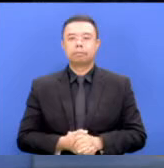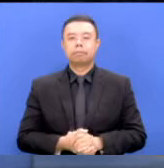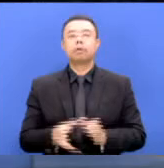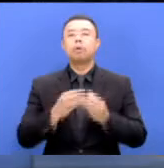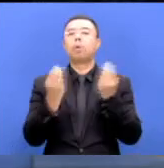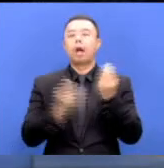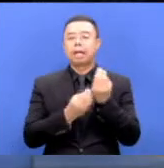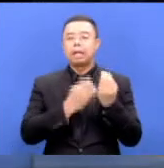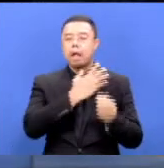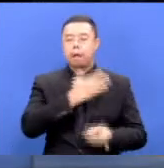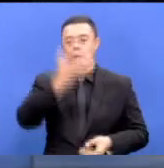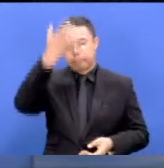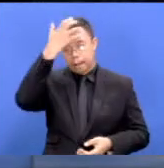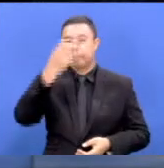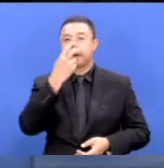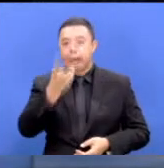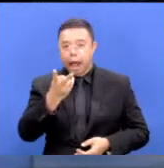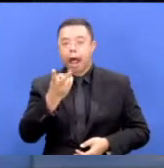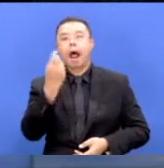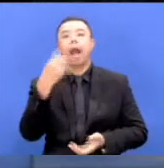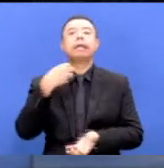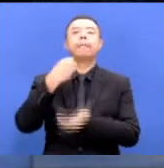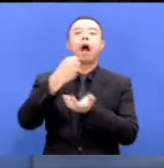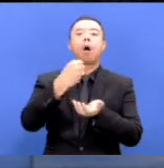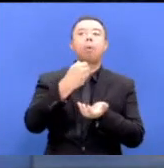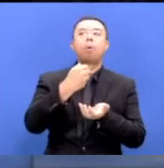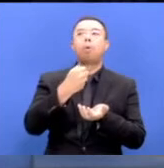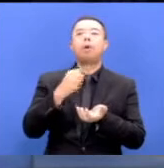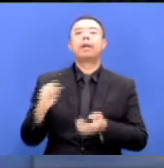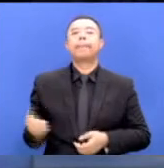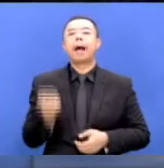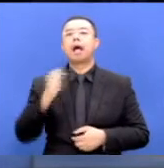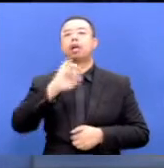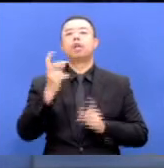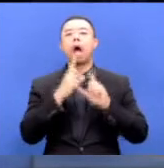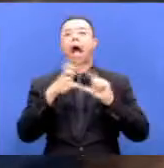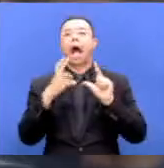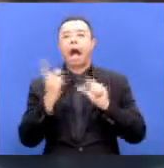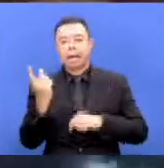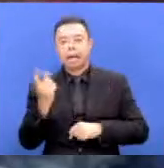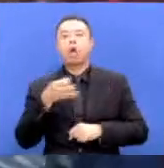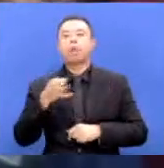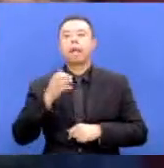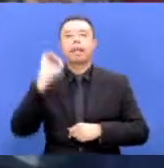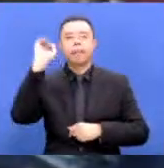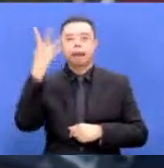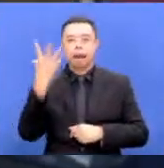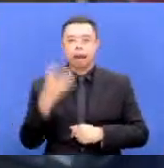Wakil Presiden Ma'ruf Amin meninjau langsung harga sembako dan kebutuhan pokok di Pasar Johar, Kota Semarang.